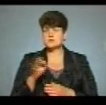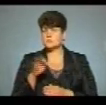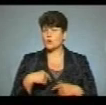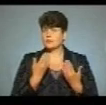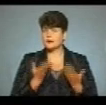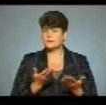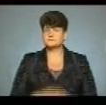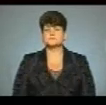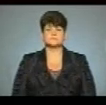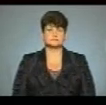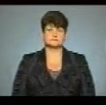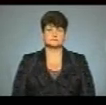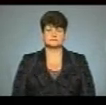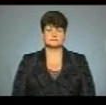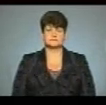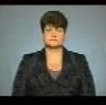таке.